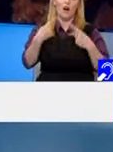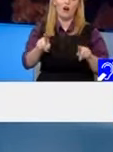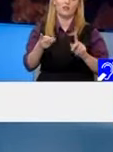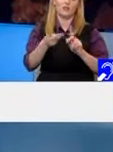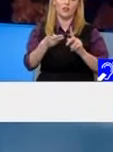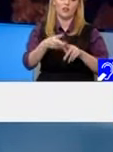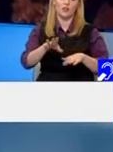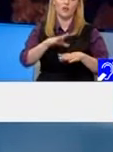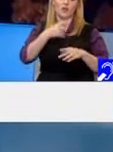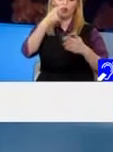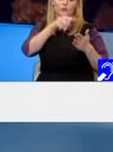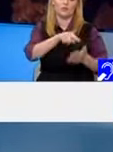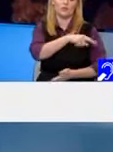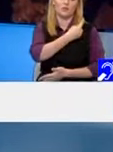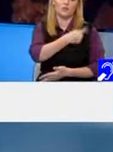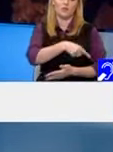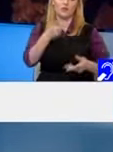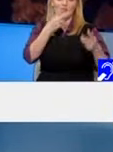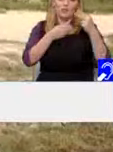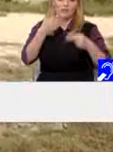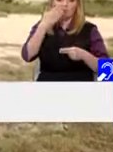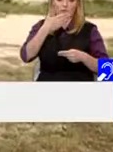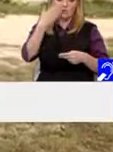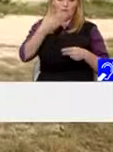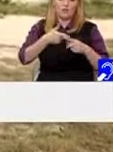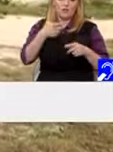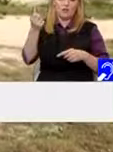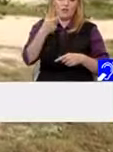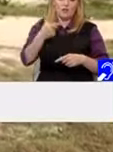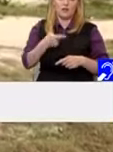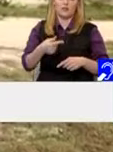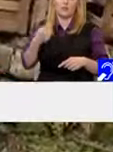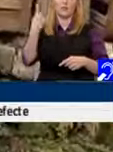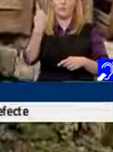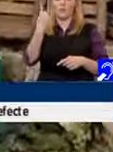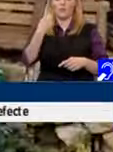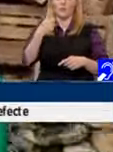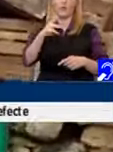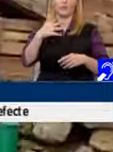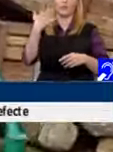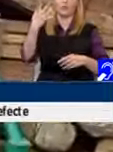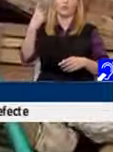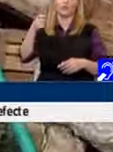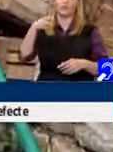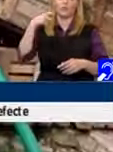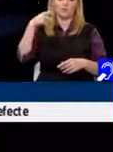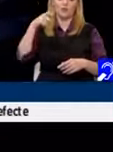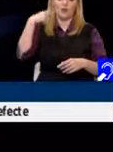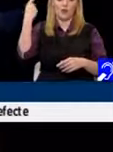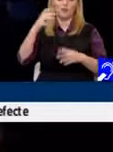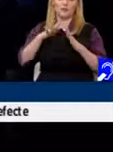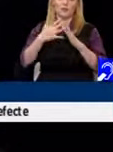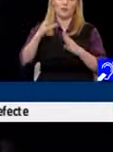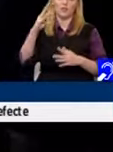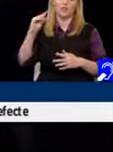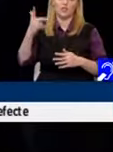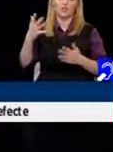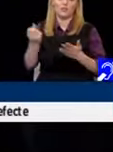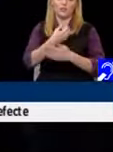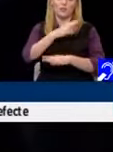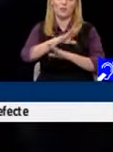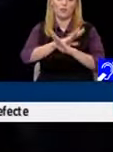spital în urma intoxicării cu monoxid de carbon. În primul caz este vorba de un bărbat de 51 de ani din localitatea Măgdăcești, care a fost găsit mort